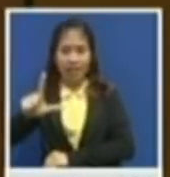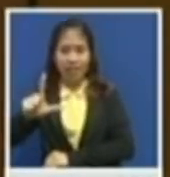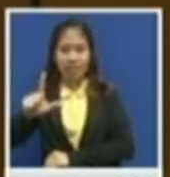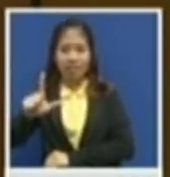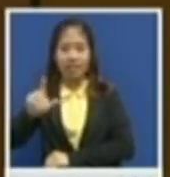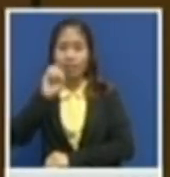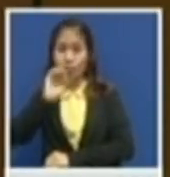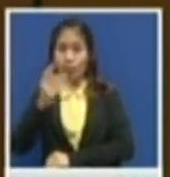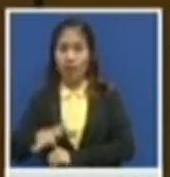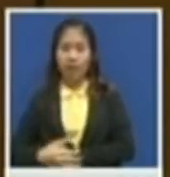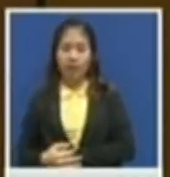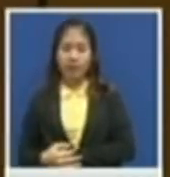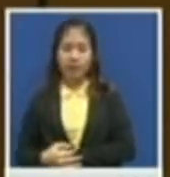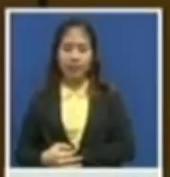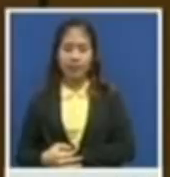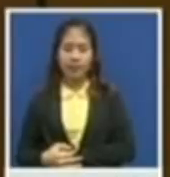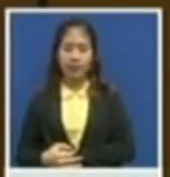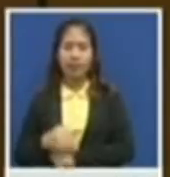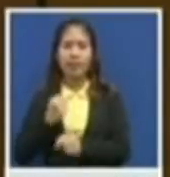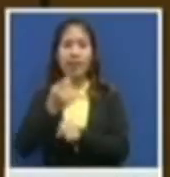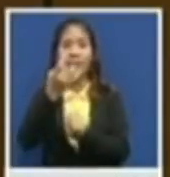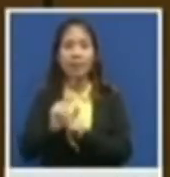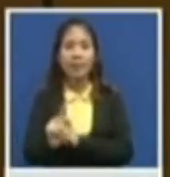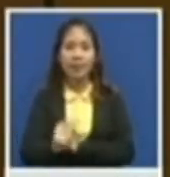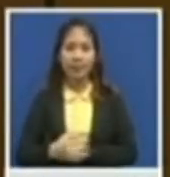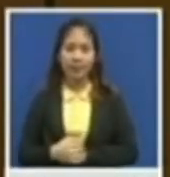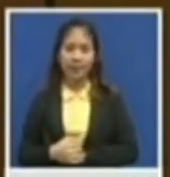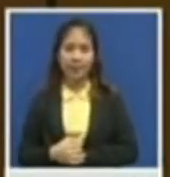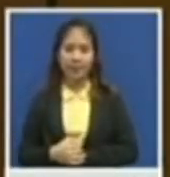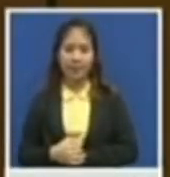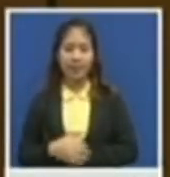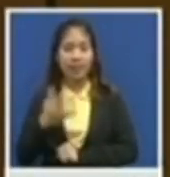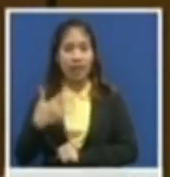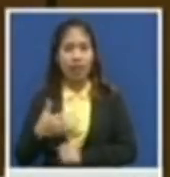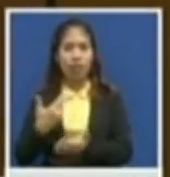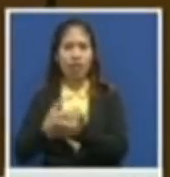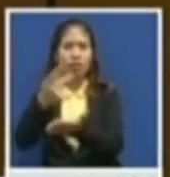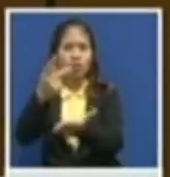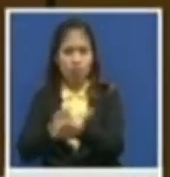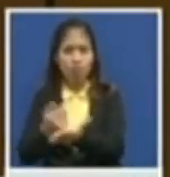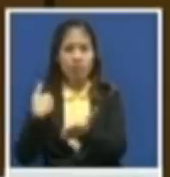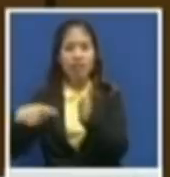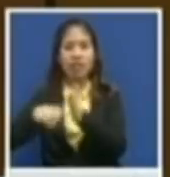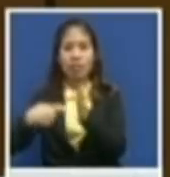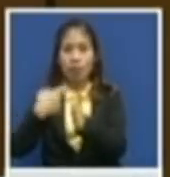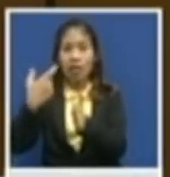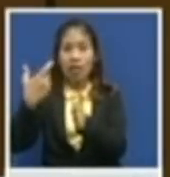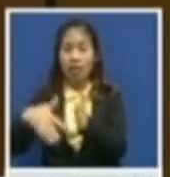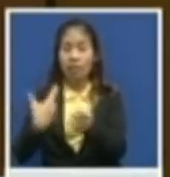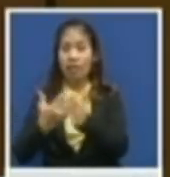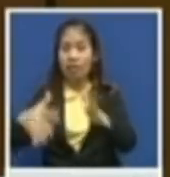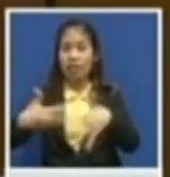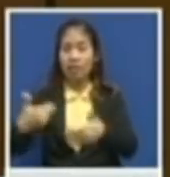ครับไปทำอะไรมาบ้างนะไอ้กู้ที่มาเนี่ยกู้มีเกิดอะไรได้หรือเปล่าน